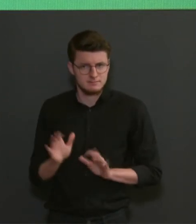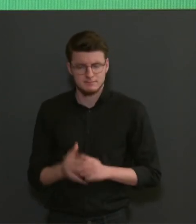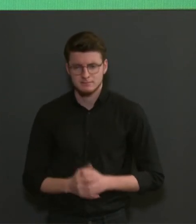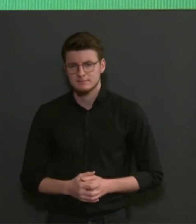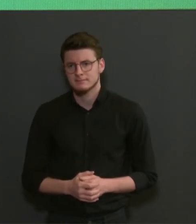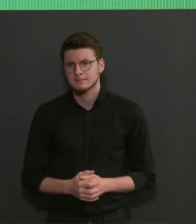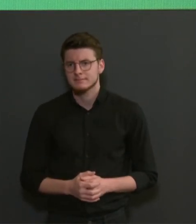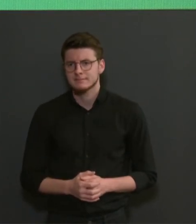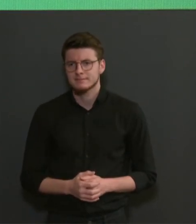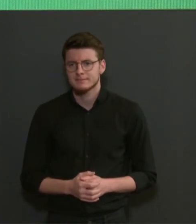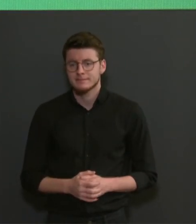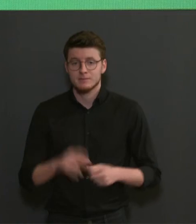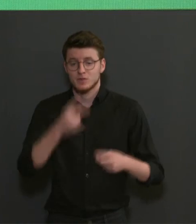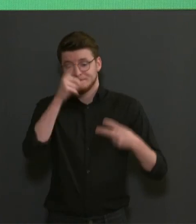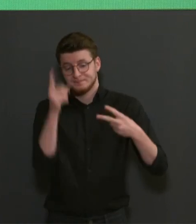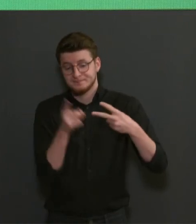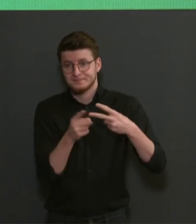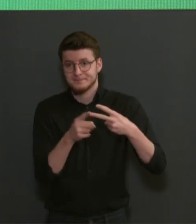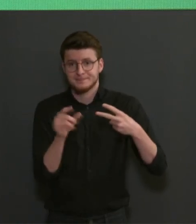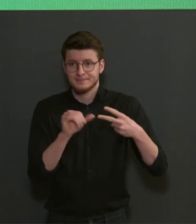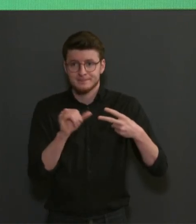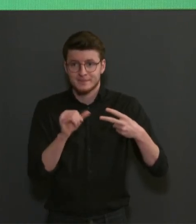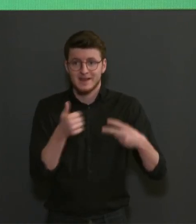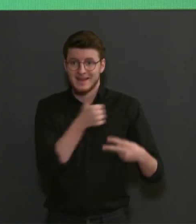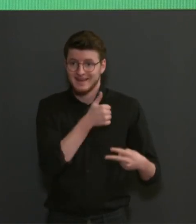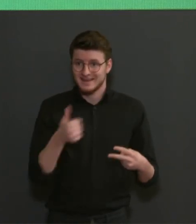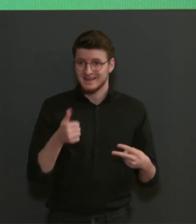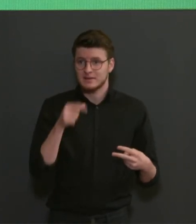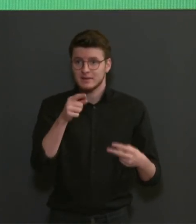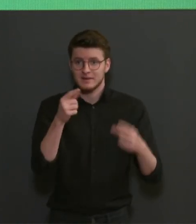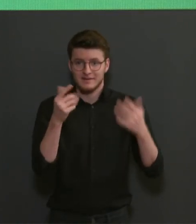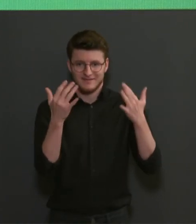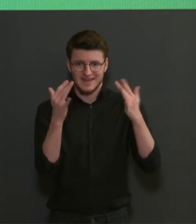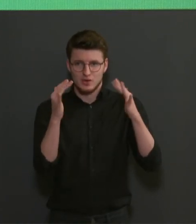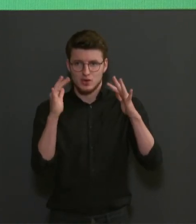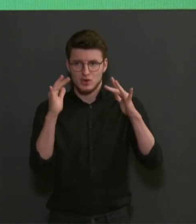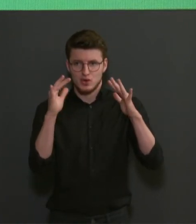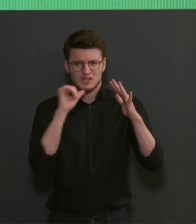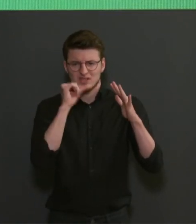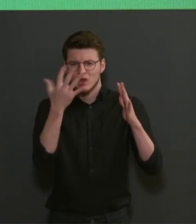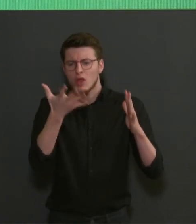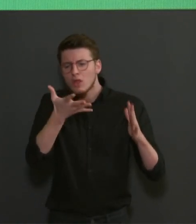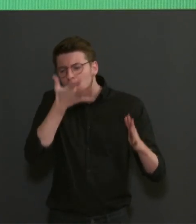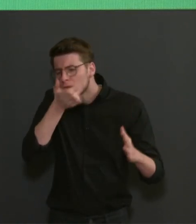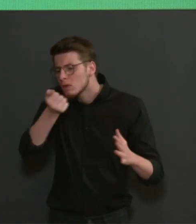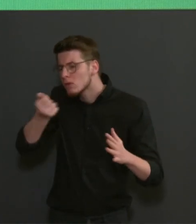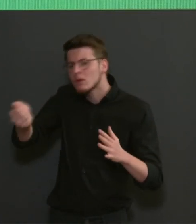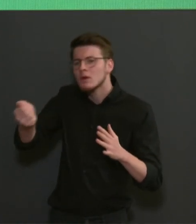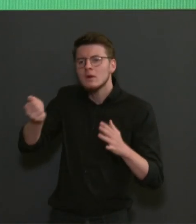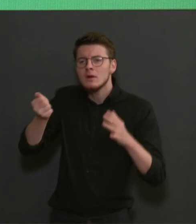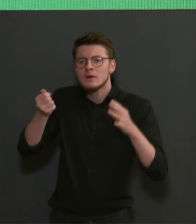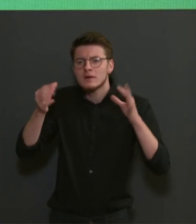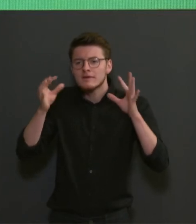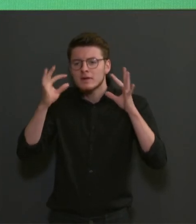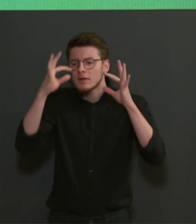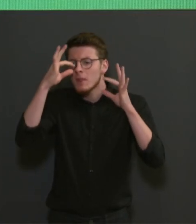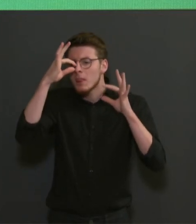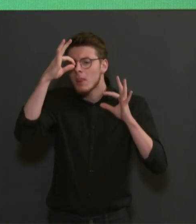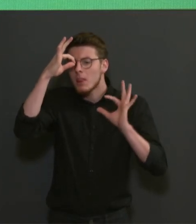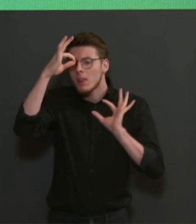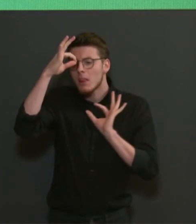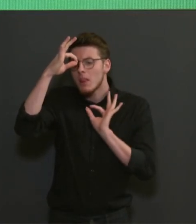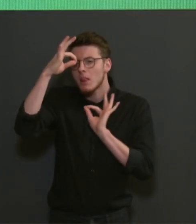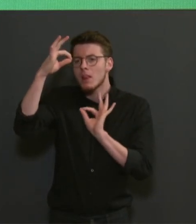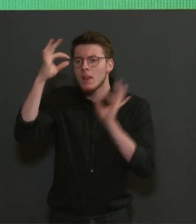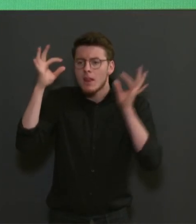Gebruik steeds enkel uw vingers om het masker goed over mond en neus te zetten en daarbij raakt u enkel het masker aan de randen